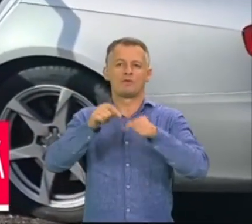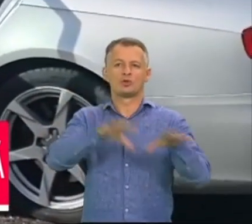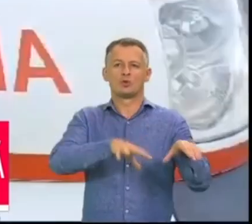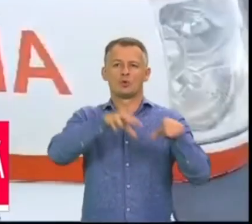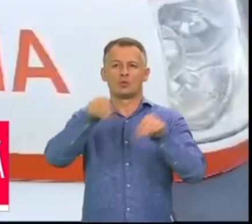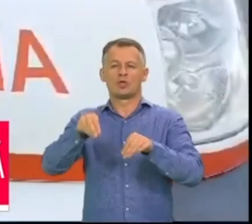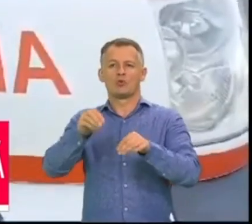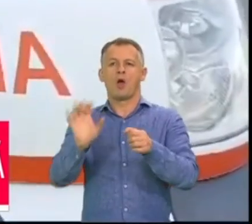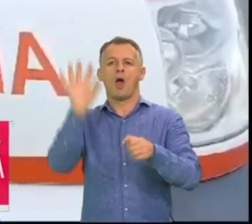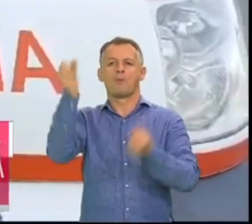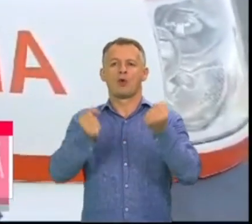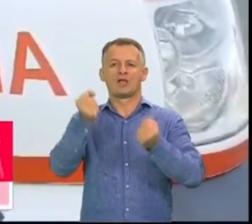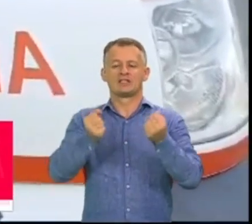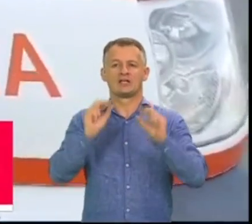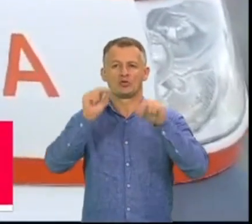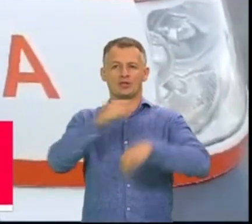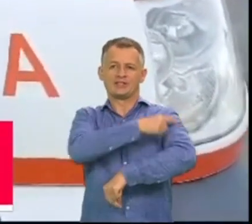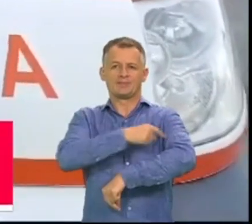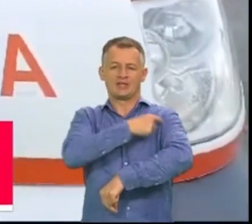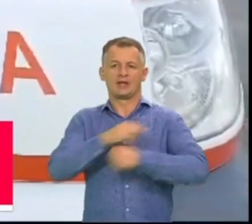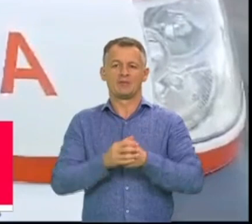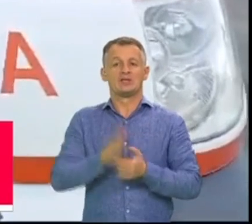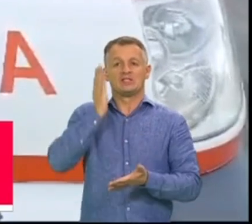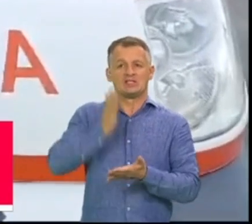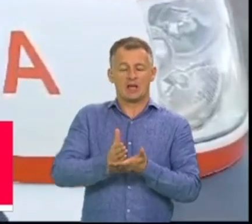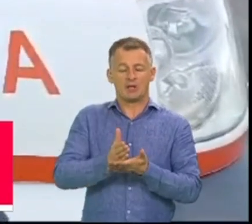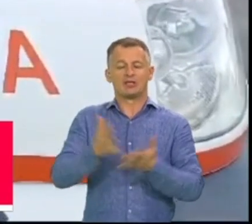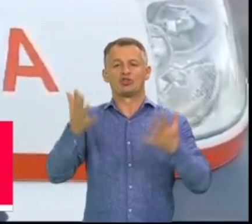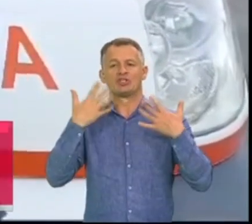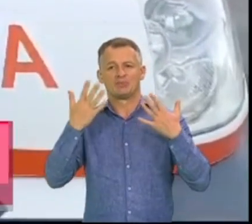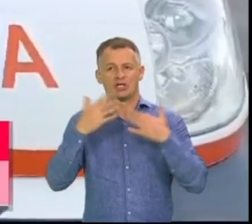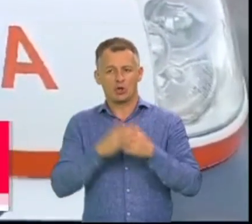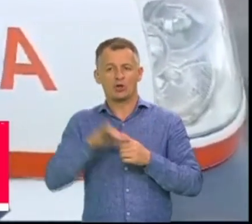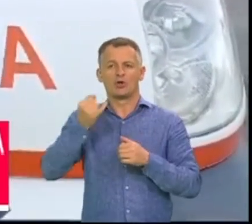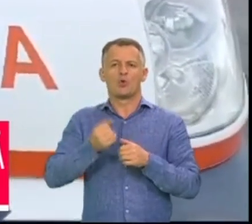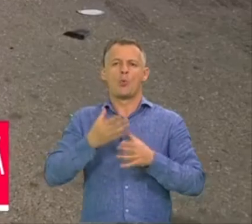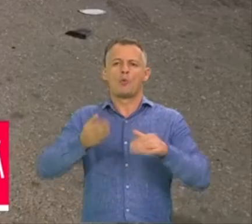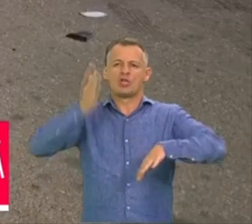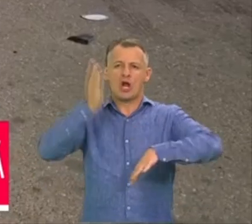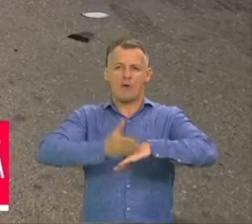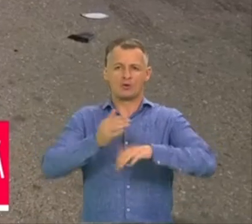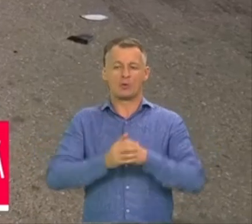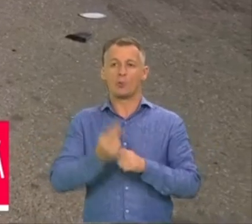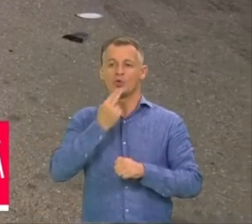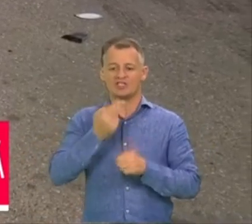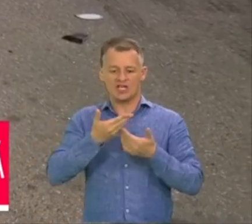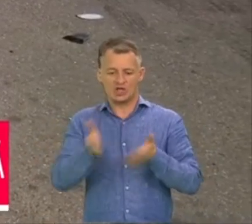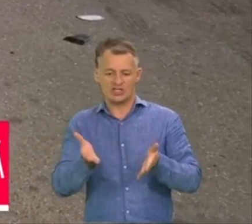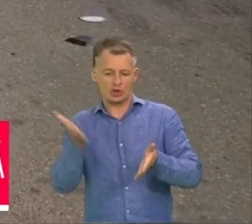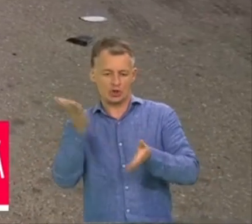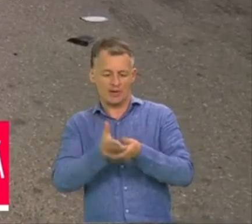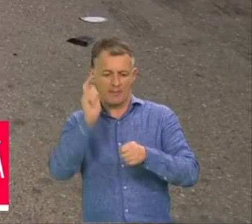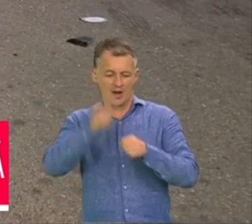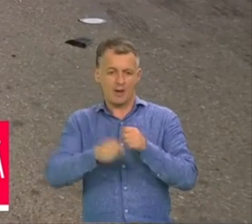spital. A fost găsit conștient, cooperat, stabil hemodinamic și respirator, cu multiple fracturi. Polițiștii au întocmit un dosar penal